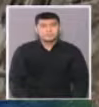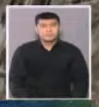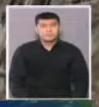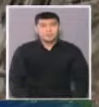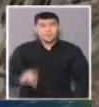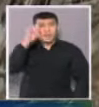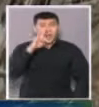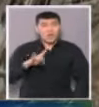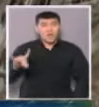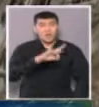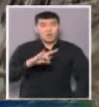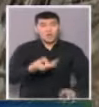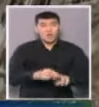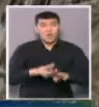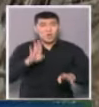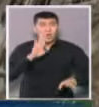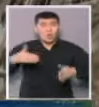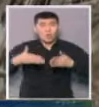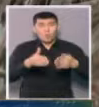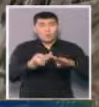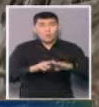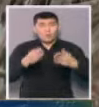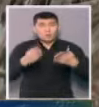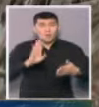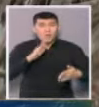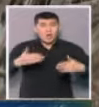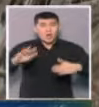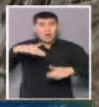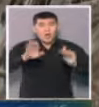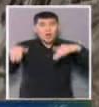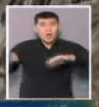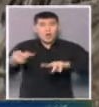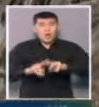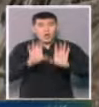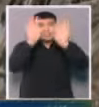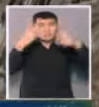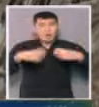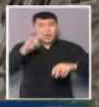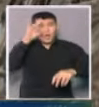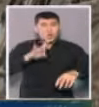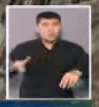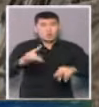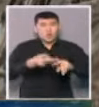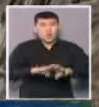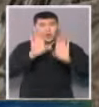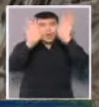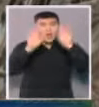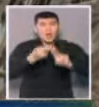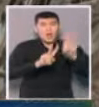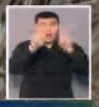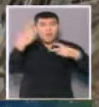Заңаясында Қазақстан Республикасының аумақтық суларының және теңіз ішкі суларының режимдерін бұзу бойынша Қазақстан Республикасының әкімшілік құқық бұзушылық